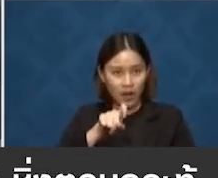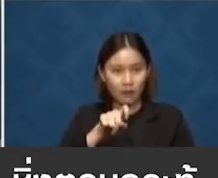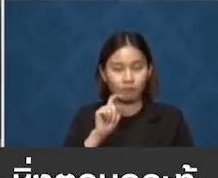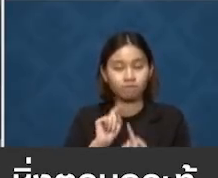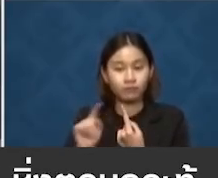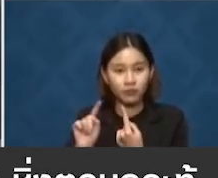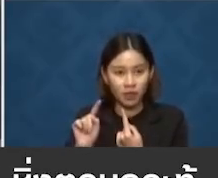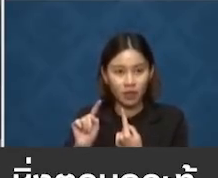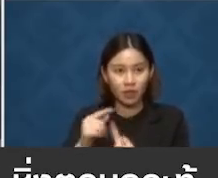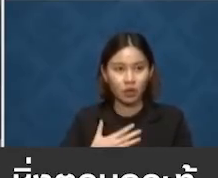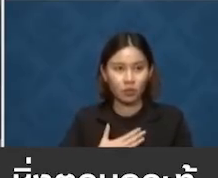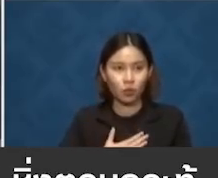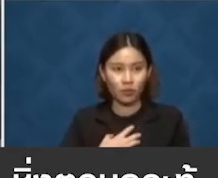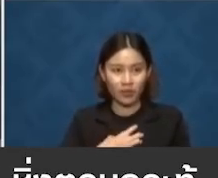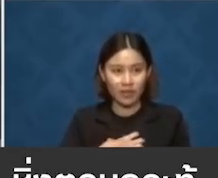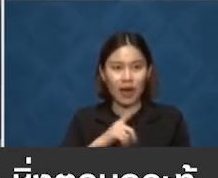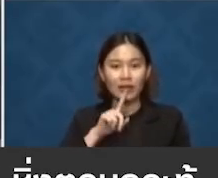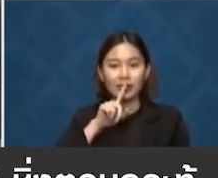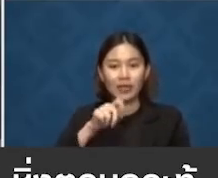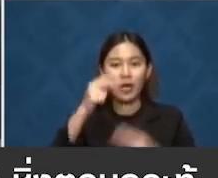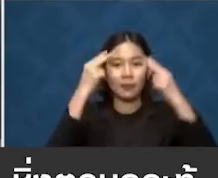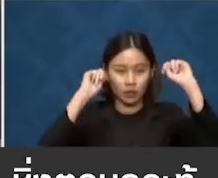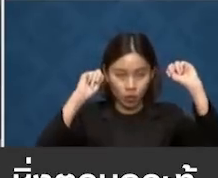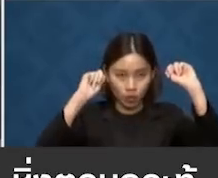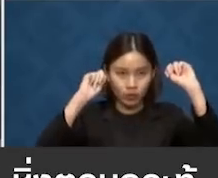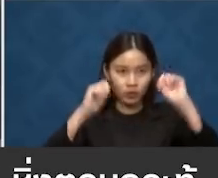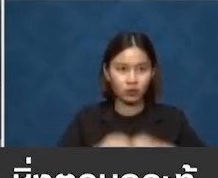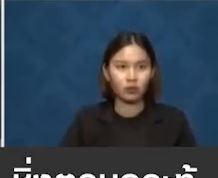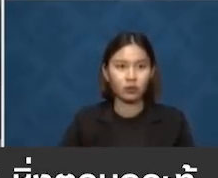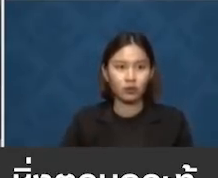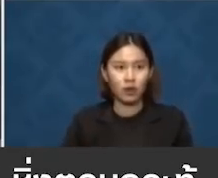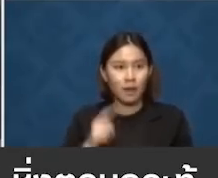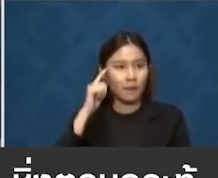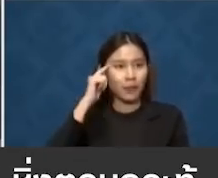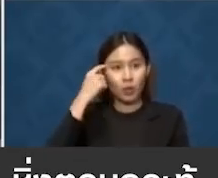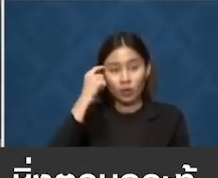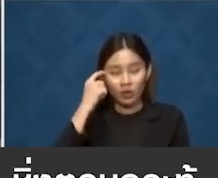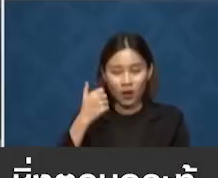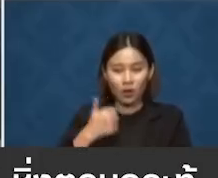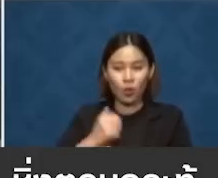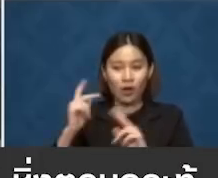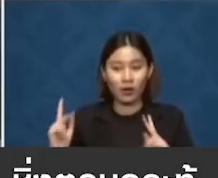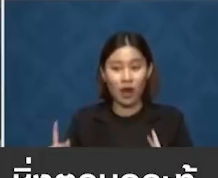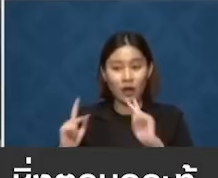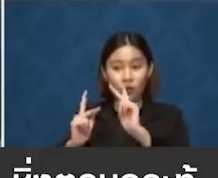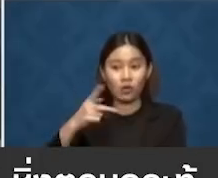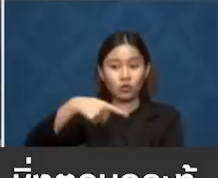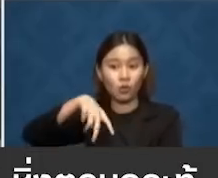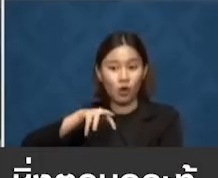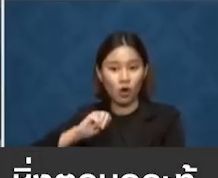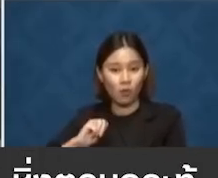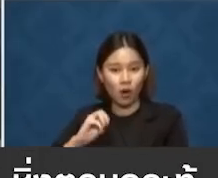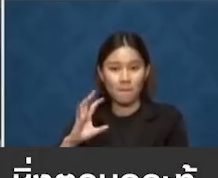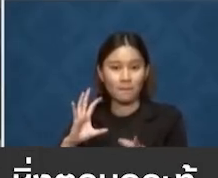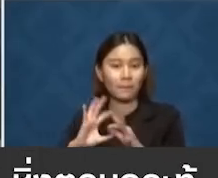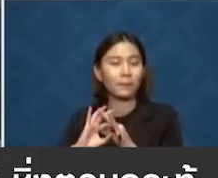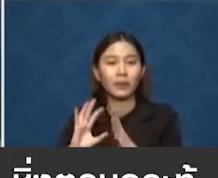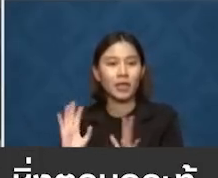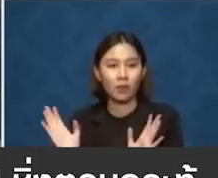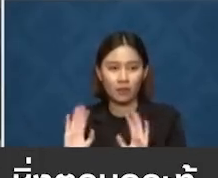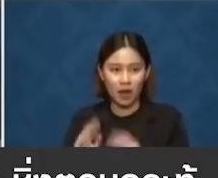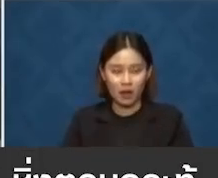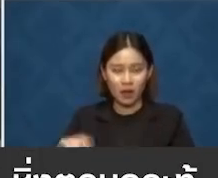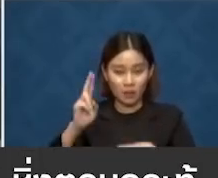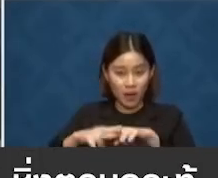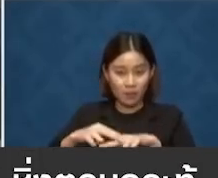ามนั้นผมตั้งใจจะถามนายกรัฐมนตรีไม่ใช่ไม่รู้นะครับว่ารัฐมนตรีว่าการกระทรวงการพัฒนาสังคมไม่มีความเกี่ยวข้องท่านนั่งเ